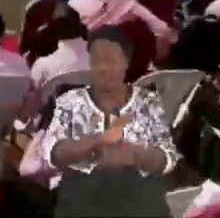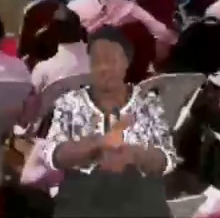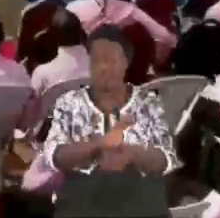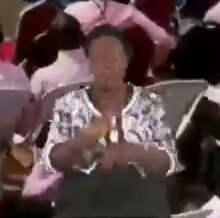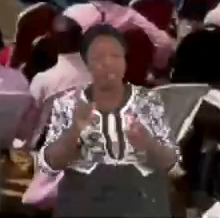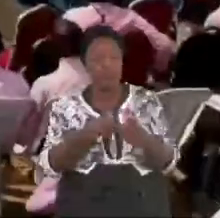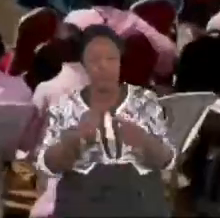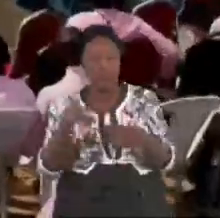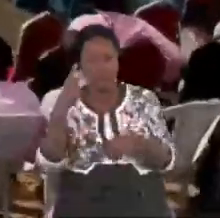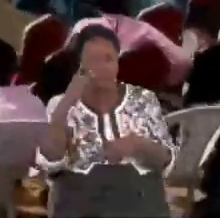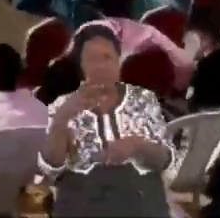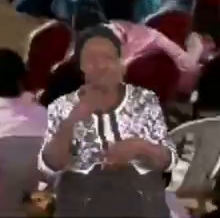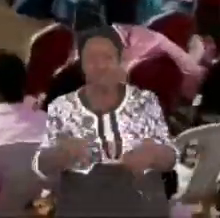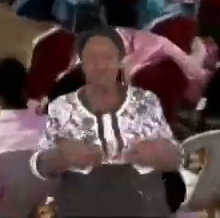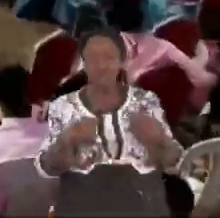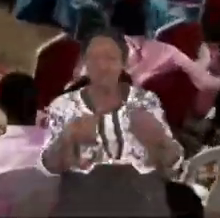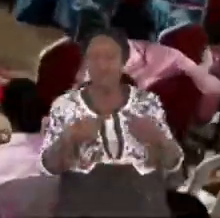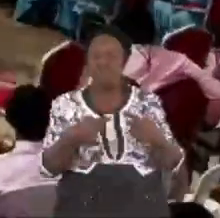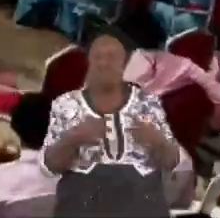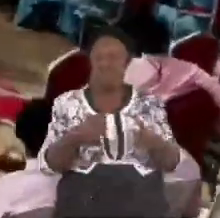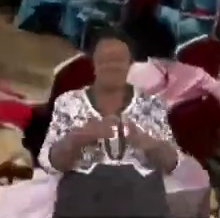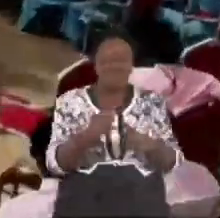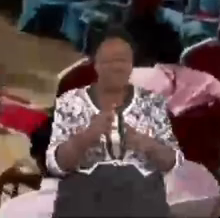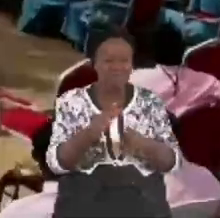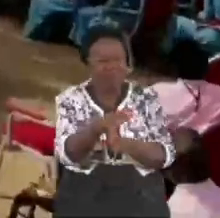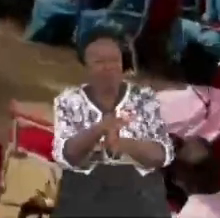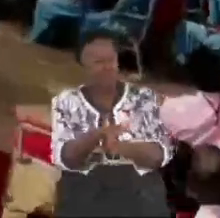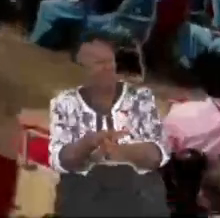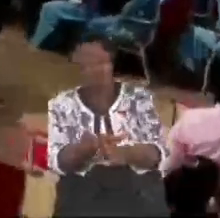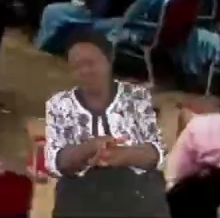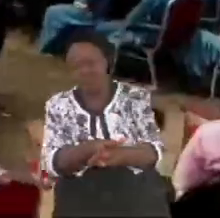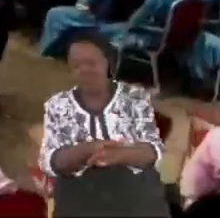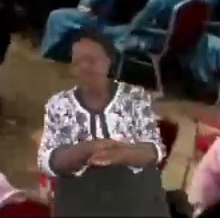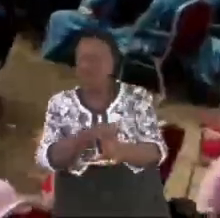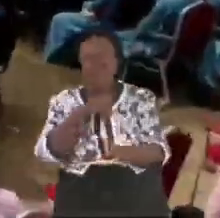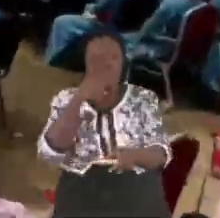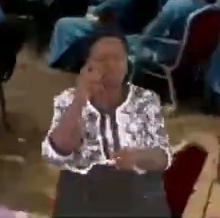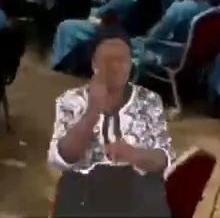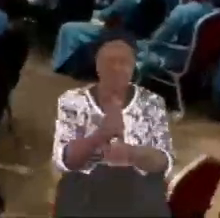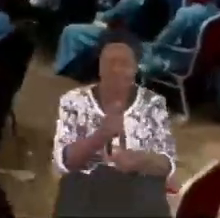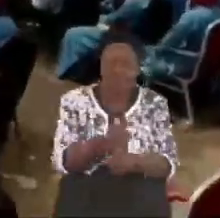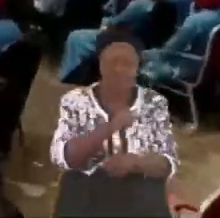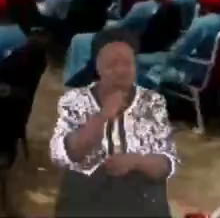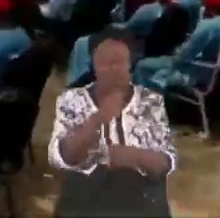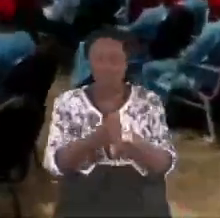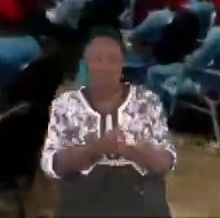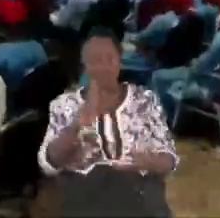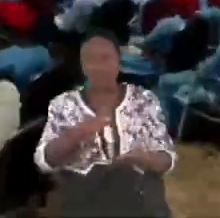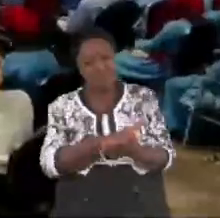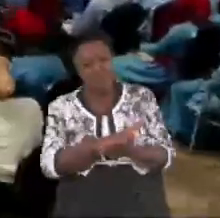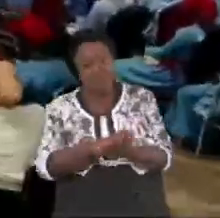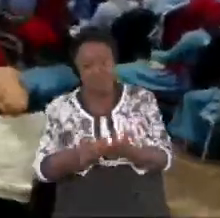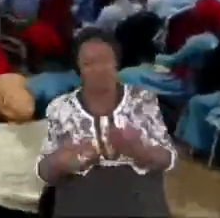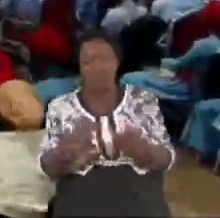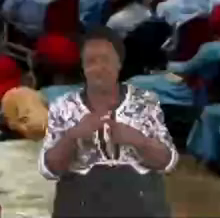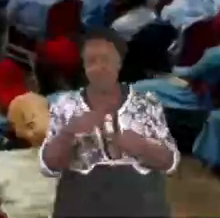Et vous voyez la vie molle, moche, qui n'est pas vraiment droite, qui n'est pas juste. Et